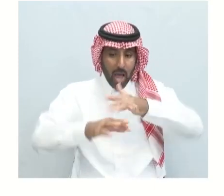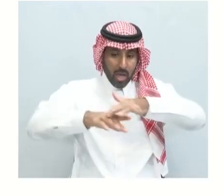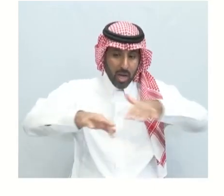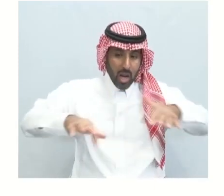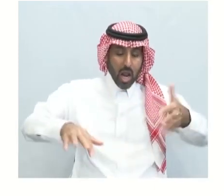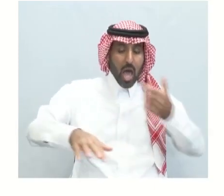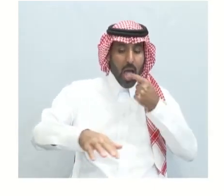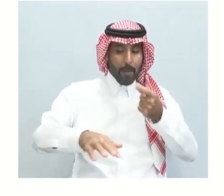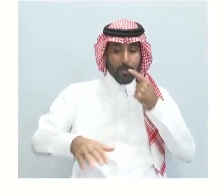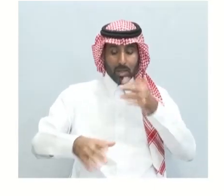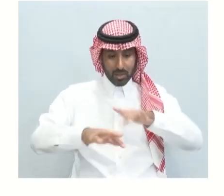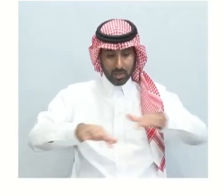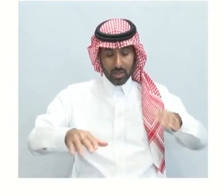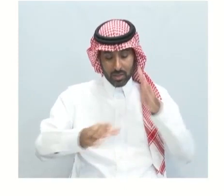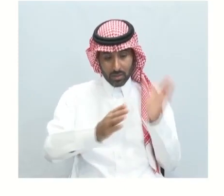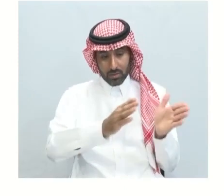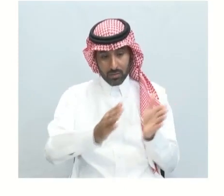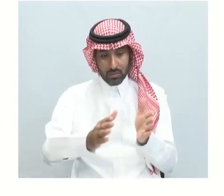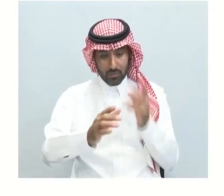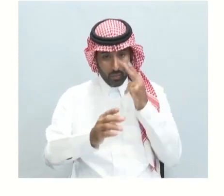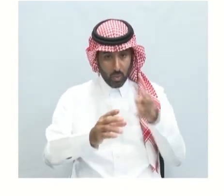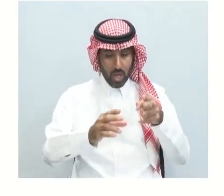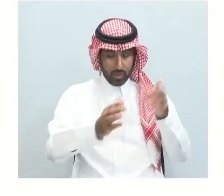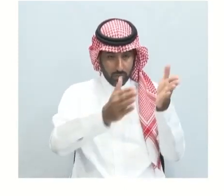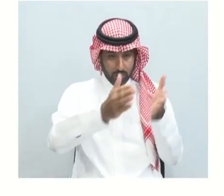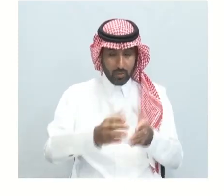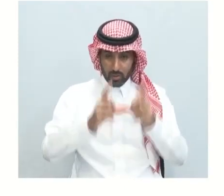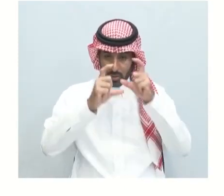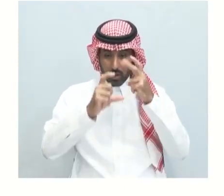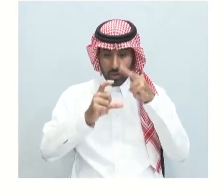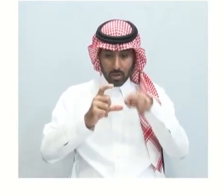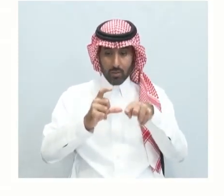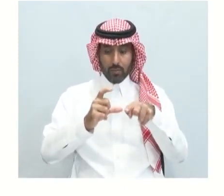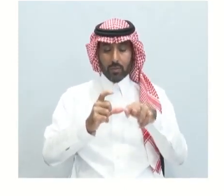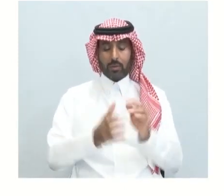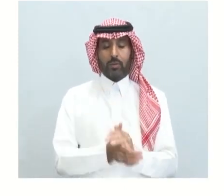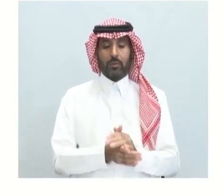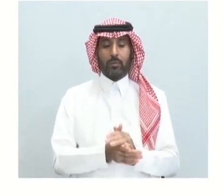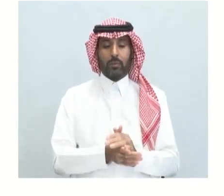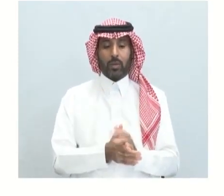جانبيه الدرع العربي والدرع النوبي نلاحظ هنا الدرع